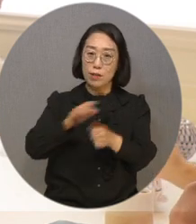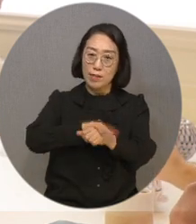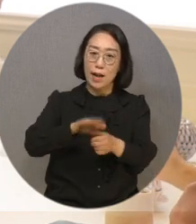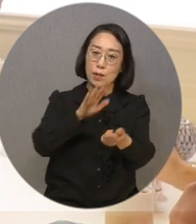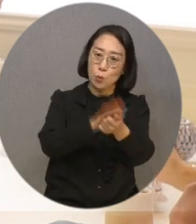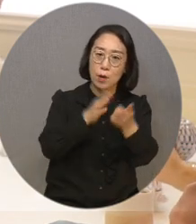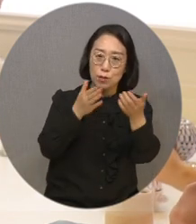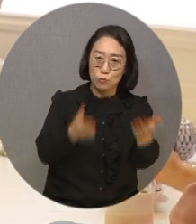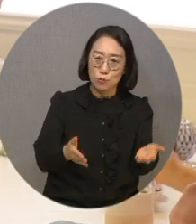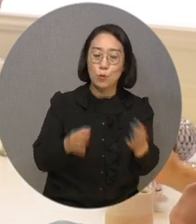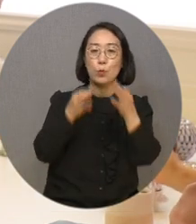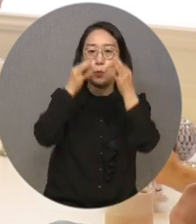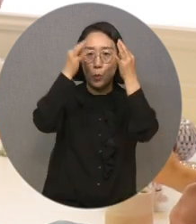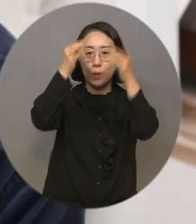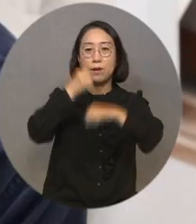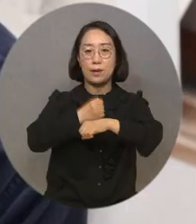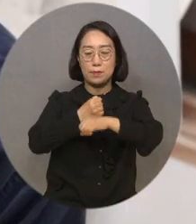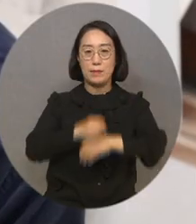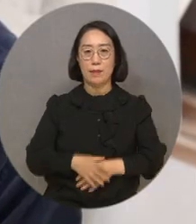노력해 보겠습니다.